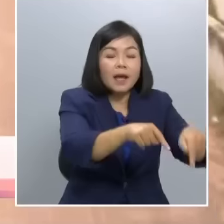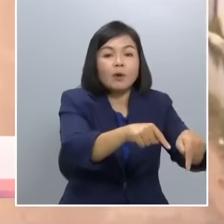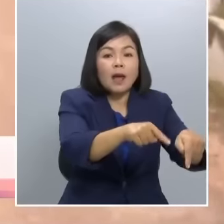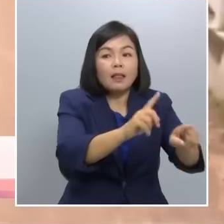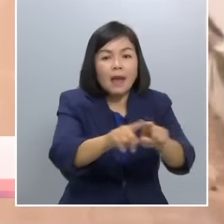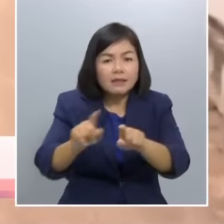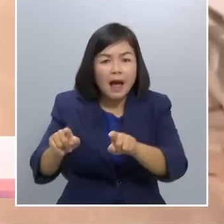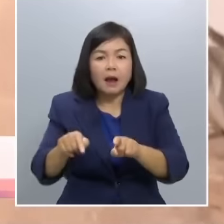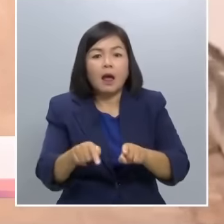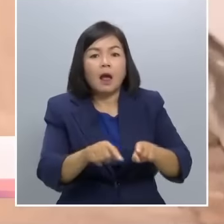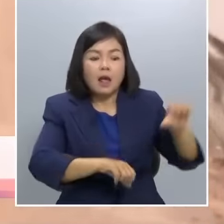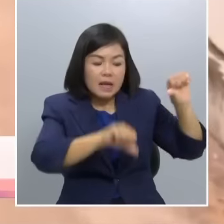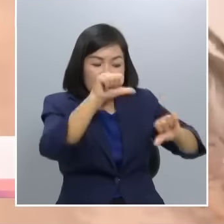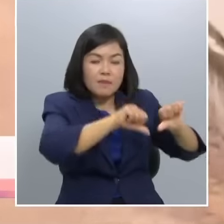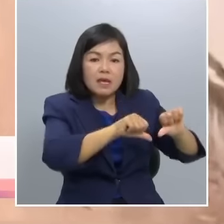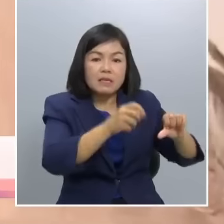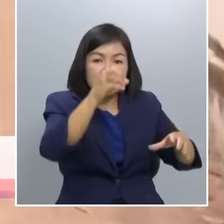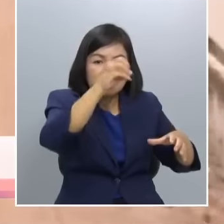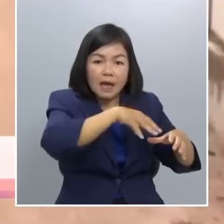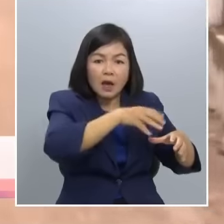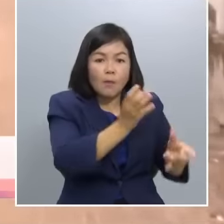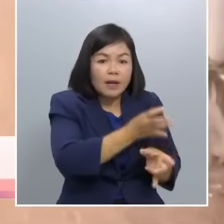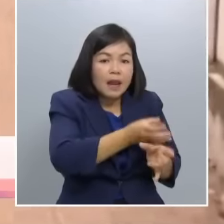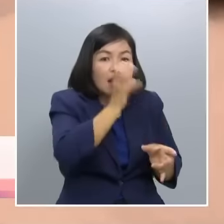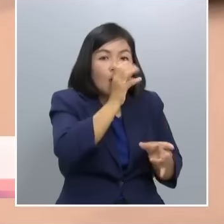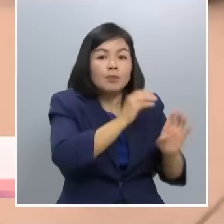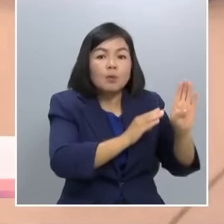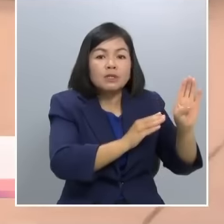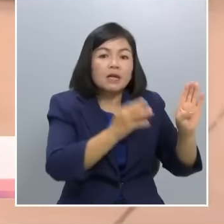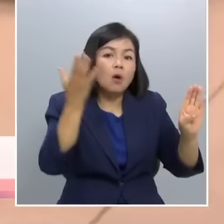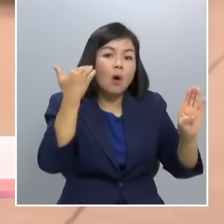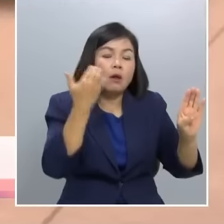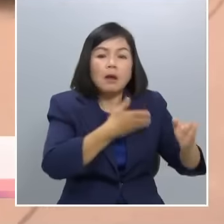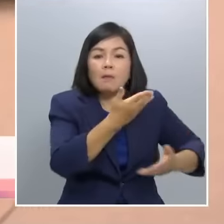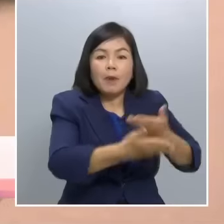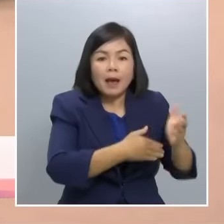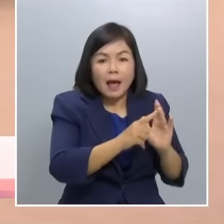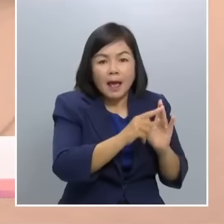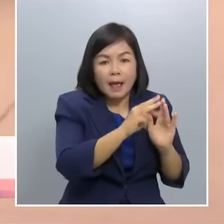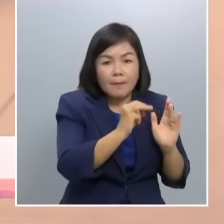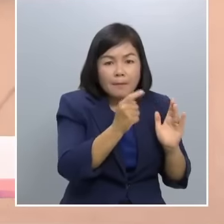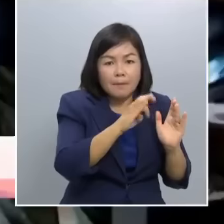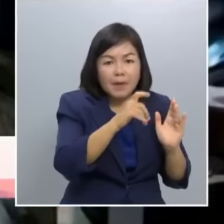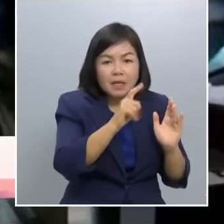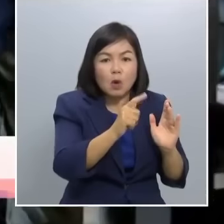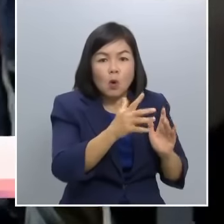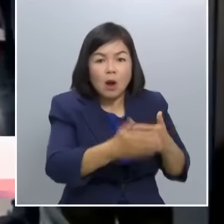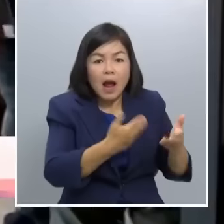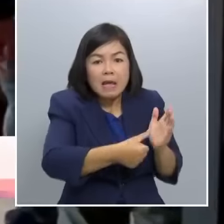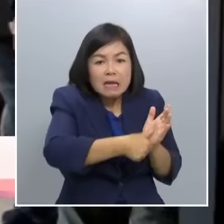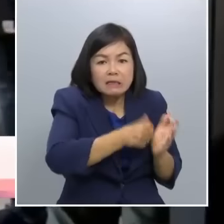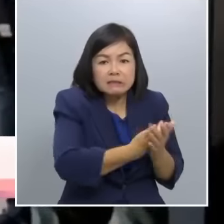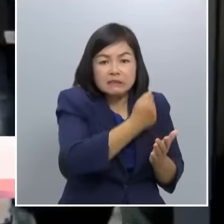มาผลิตเหล้าขาวแล้วส่งให้เจ๊ปู่เนื่องจากบริษัทเจ้าเดิมเนี่ยไม่ขายอ่าเมเที่ยวแอลกอฮอลให้แล้วนะครับเพราะว่าผู้ต้องหาเนี่ยค้างเงิน